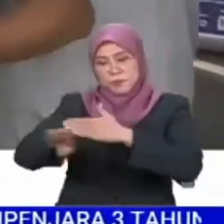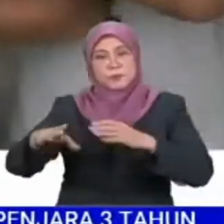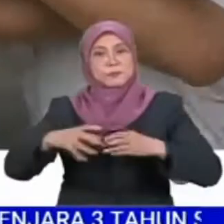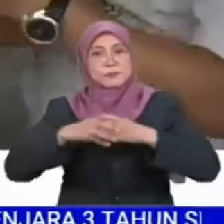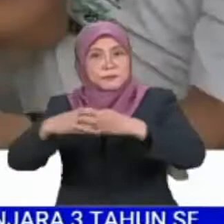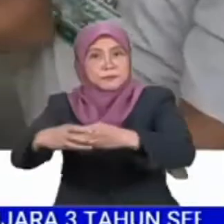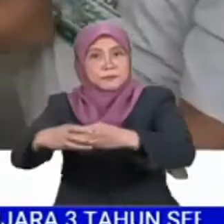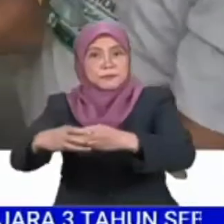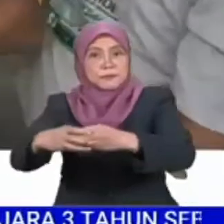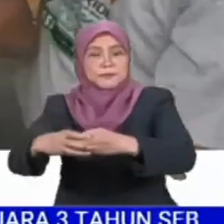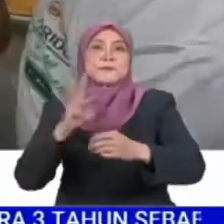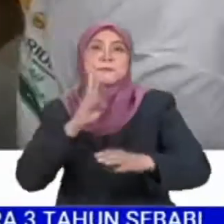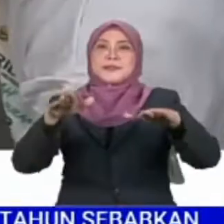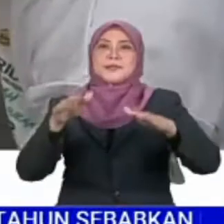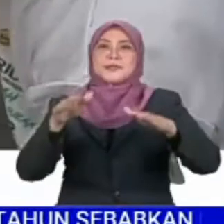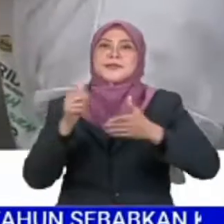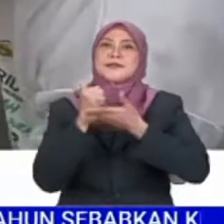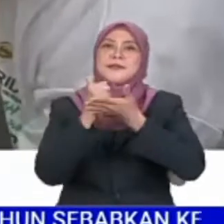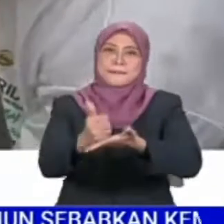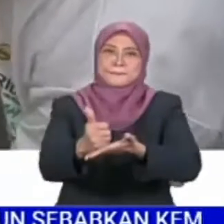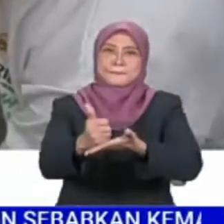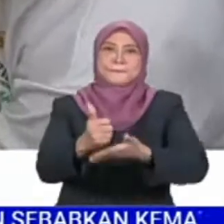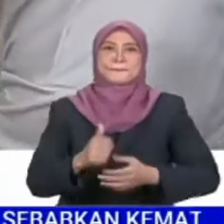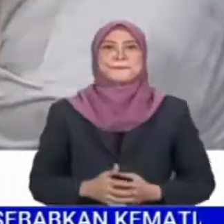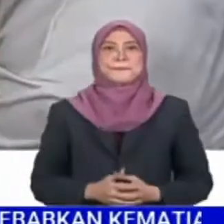untuk memberi bantuan.